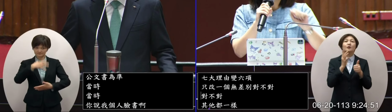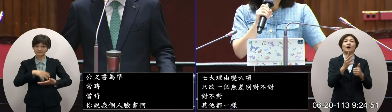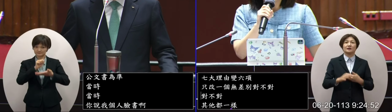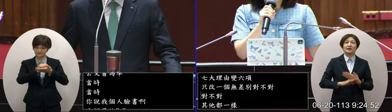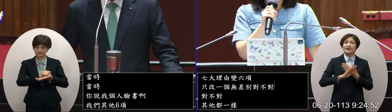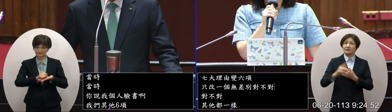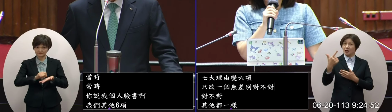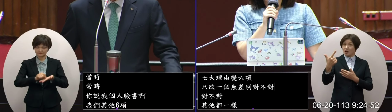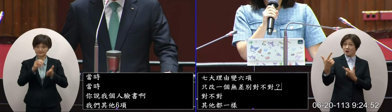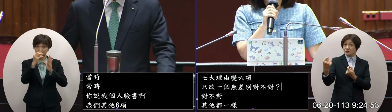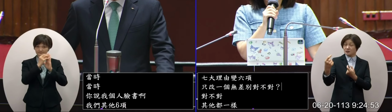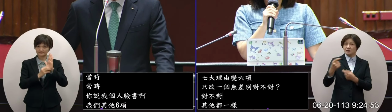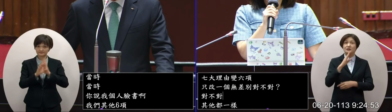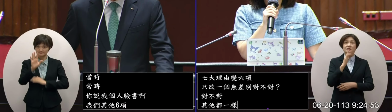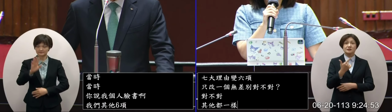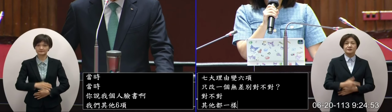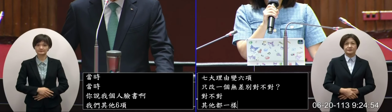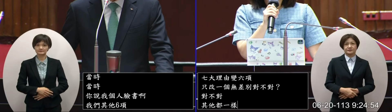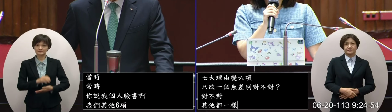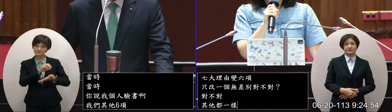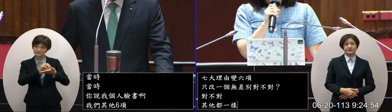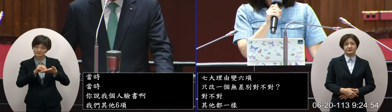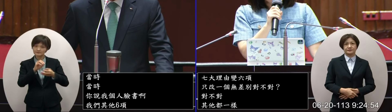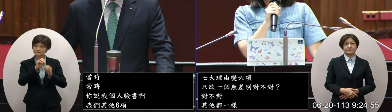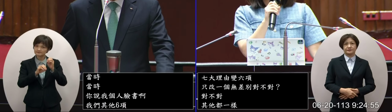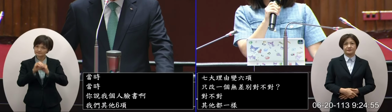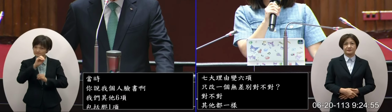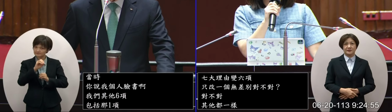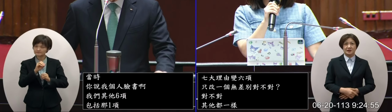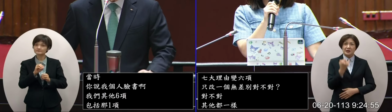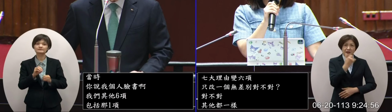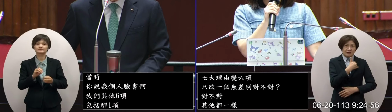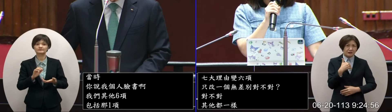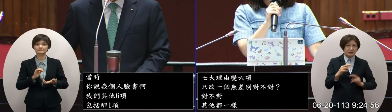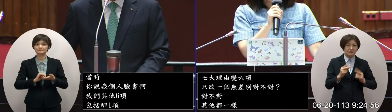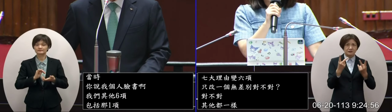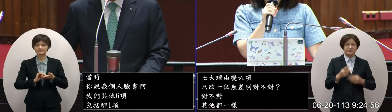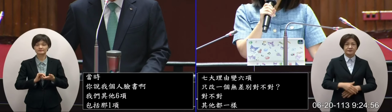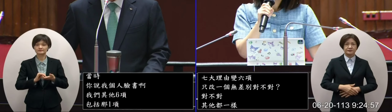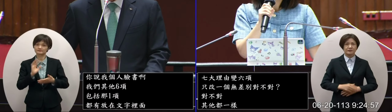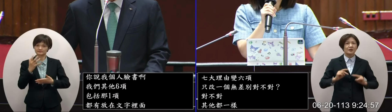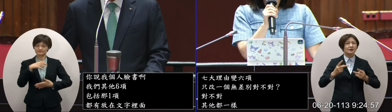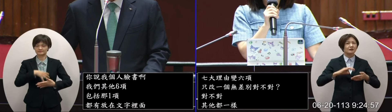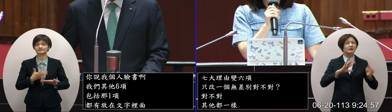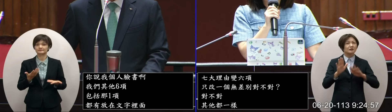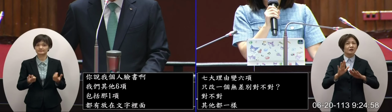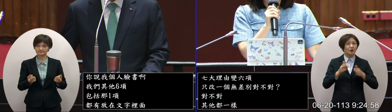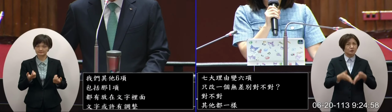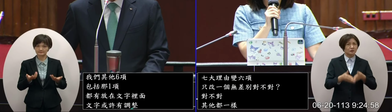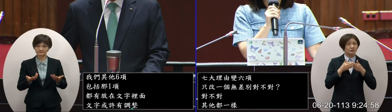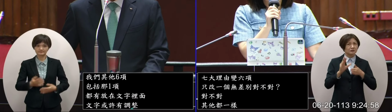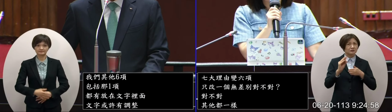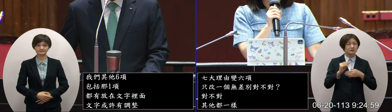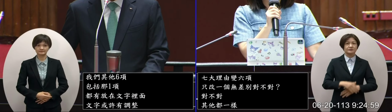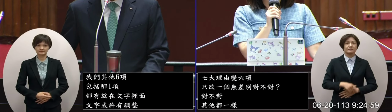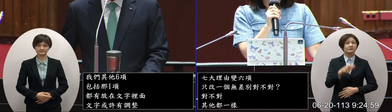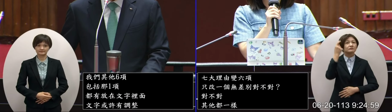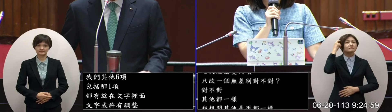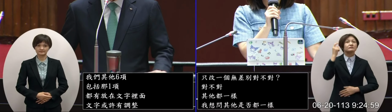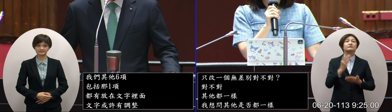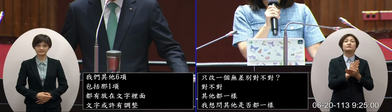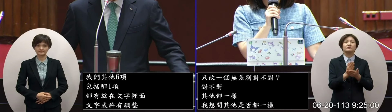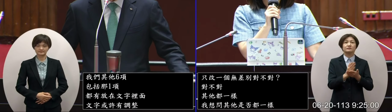他是不是都一样？ 文字或许有调整， 大意都是一样， 都是一样。 调整的内容重要或不重要呢？你觉